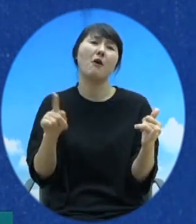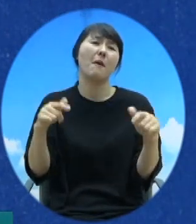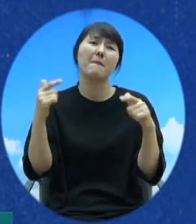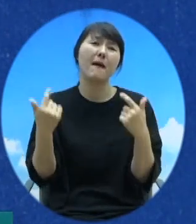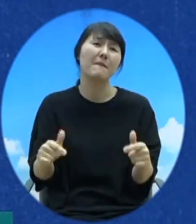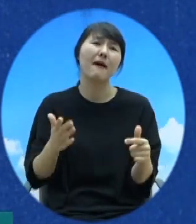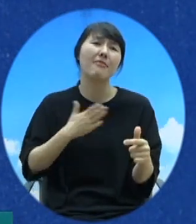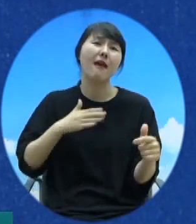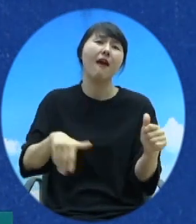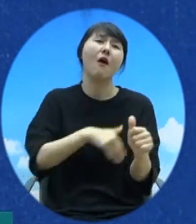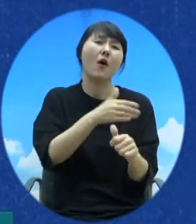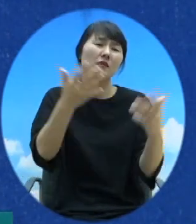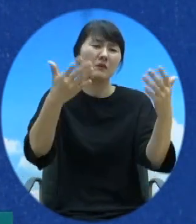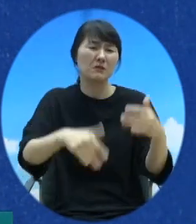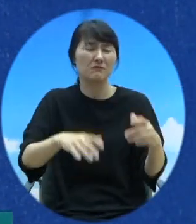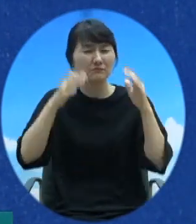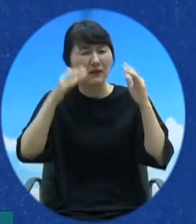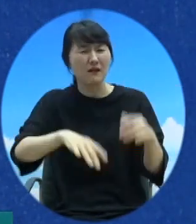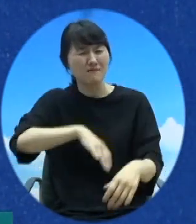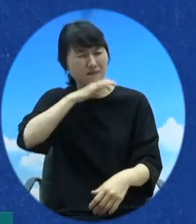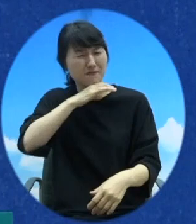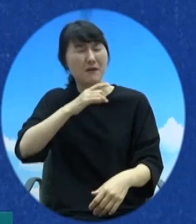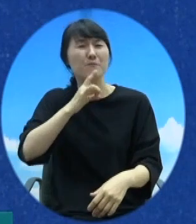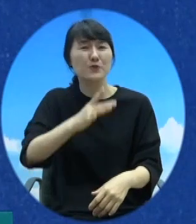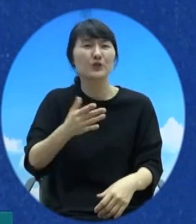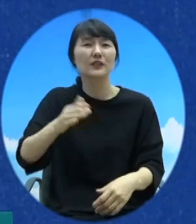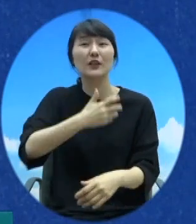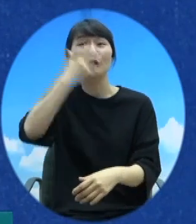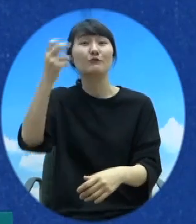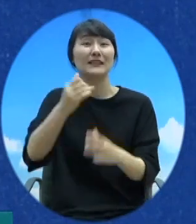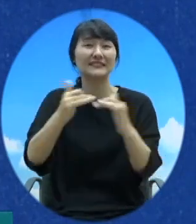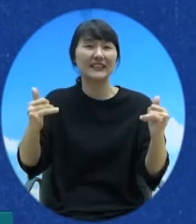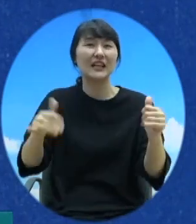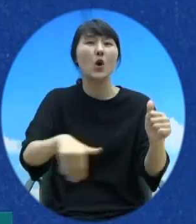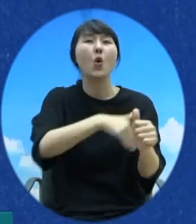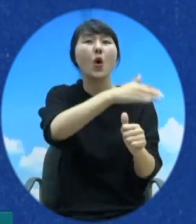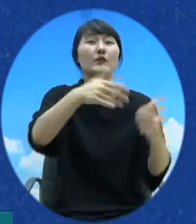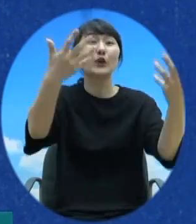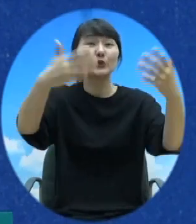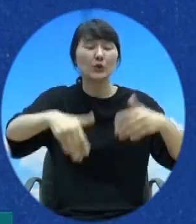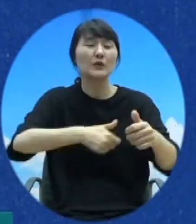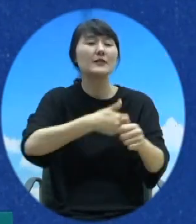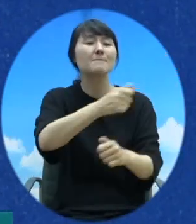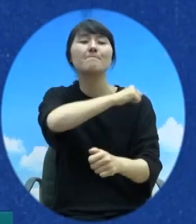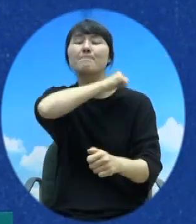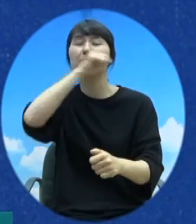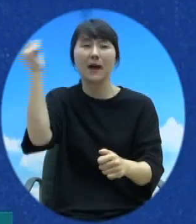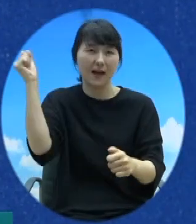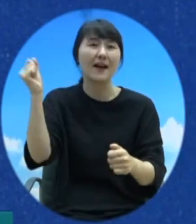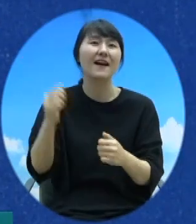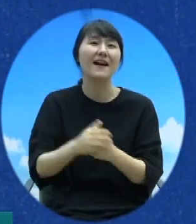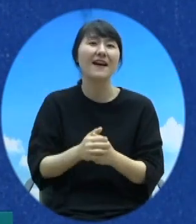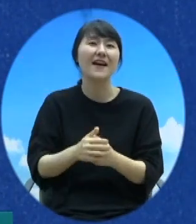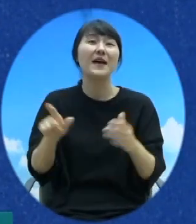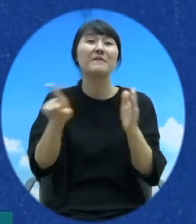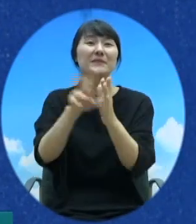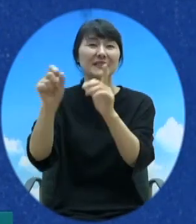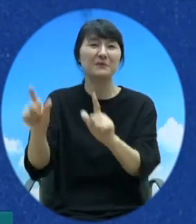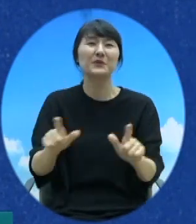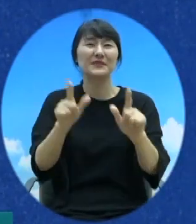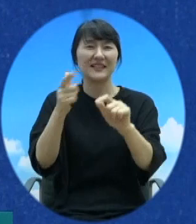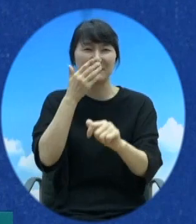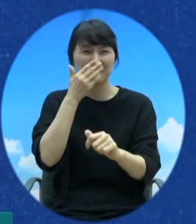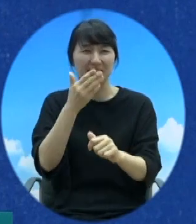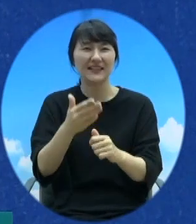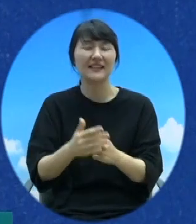자기의 환경과 조건을 원망할 것이지만 꿈꾸는 자는 그 환경과 조건을 극복하면서 믿음으로 살아갈